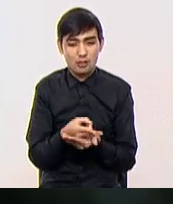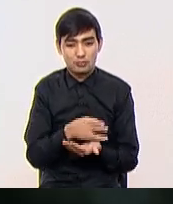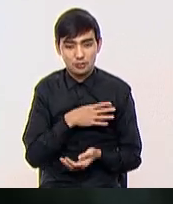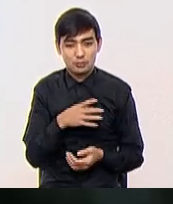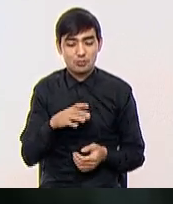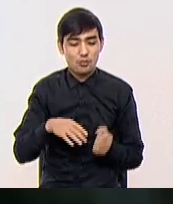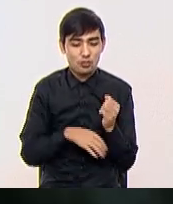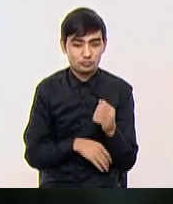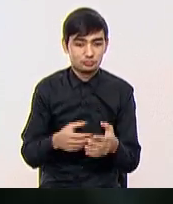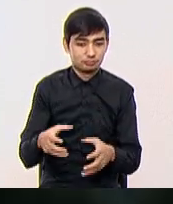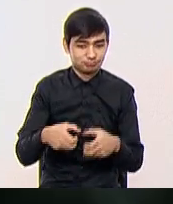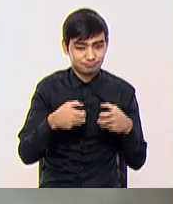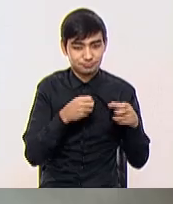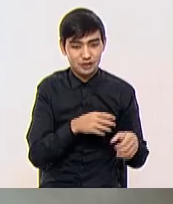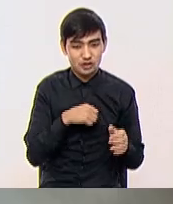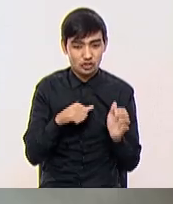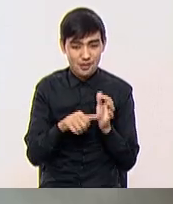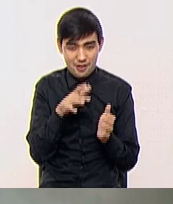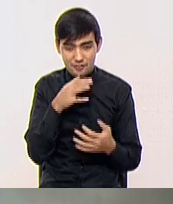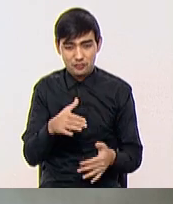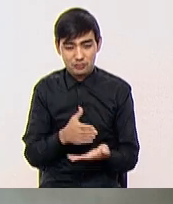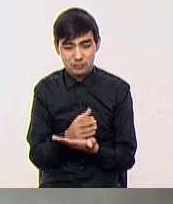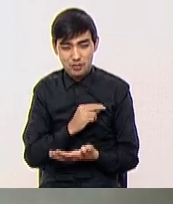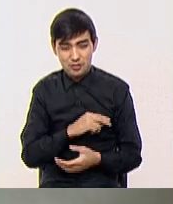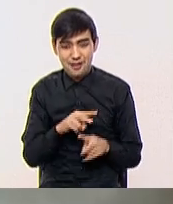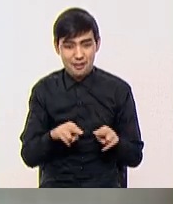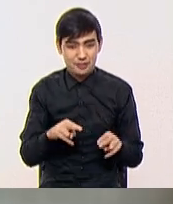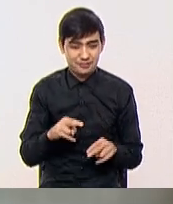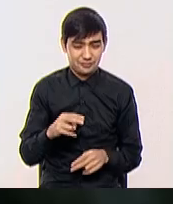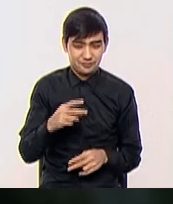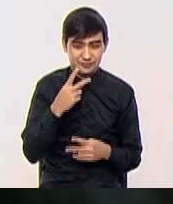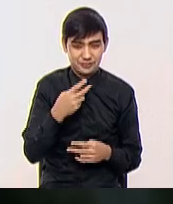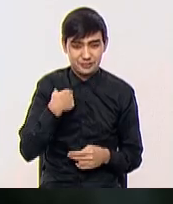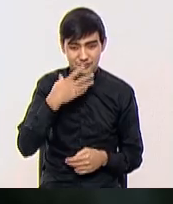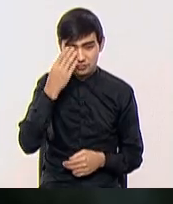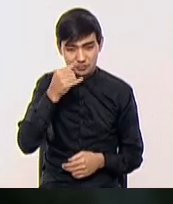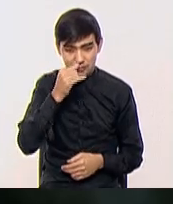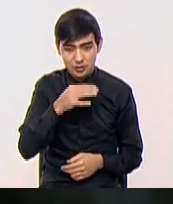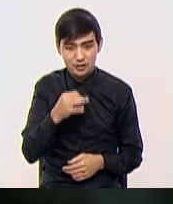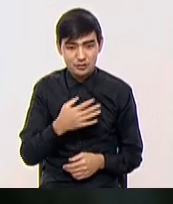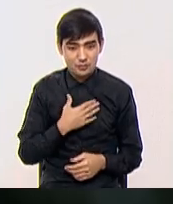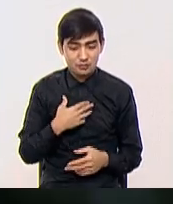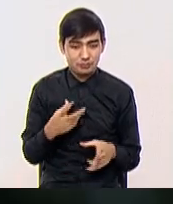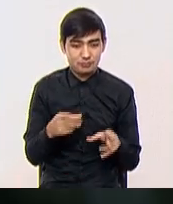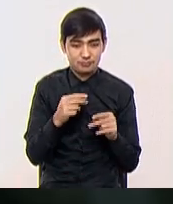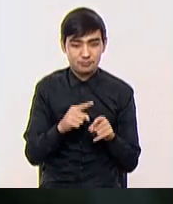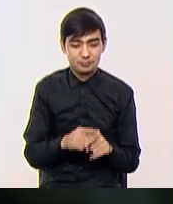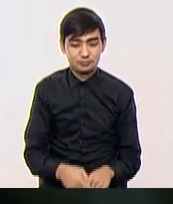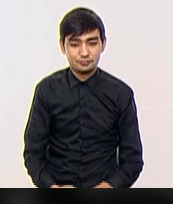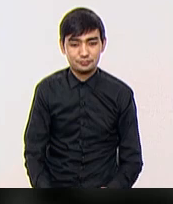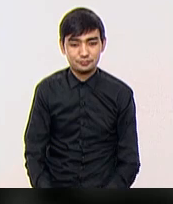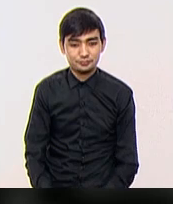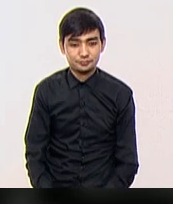сыртқа шығарыпты. Өзім шахтада 6 жылдан бері жұмыс істеймін. Қайғылы оқиғаны ешқашан ұмытпаймыз. Біздің жолымыз болды.